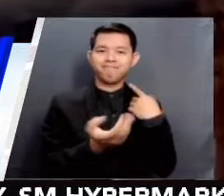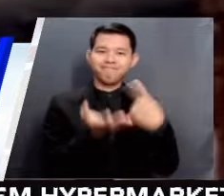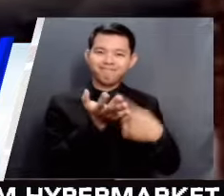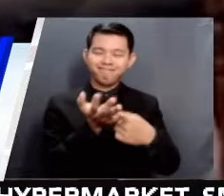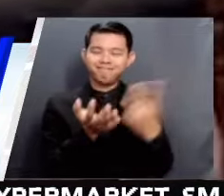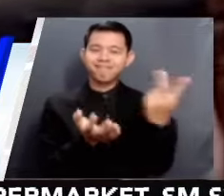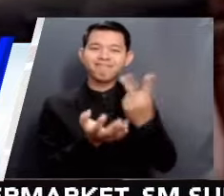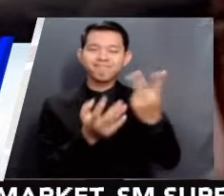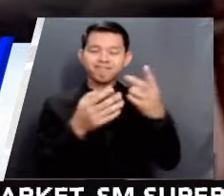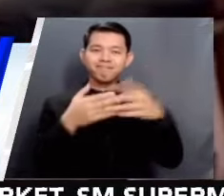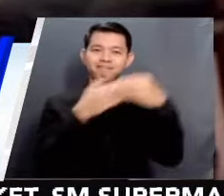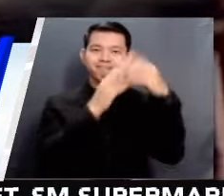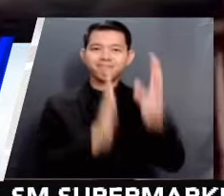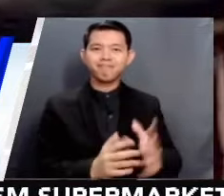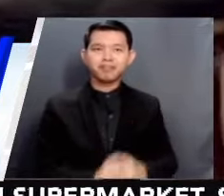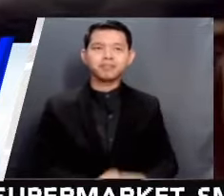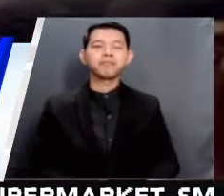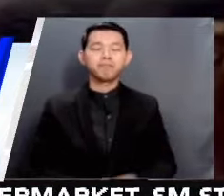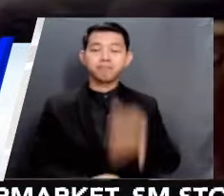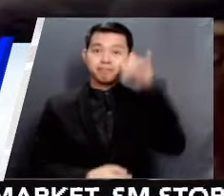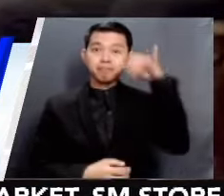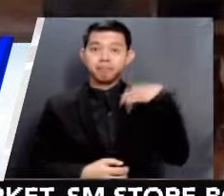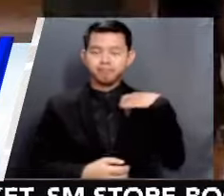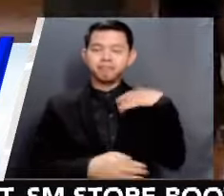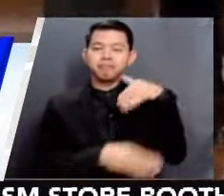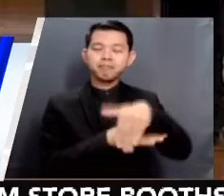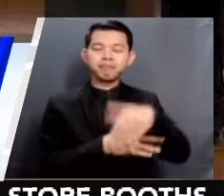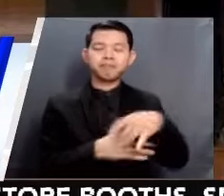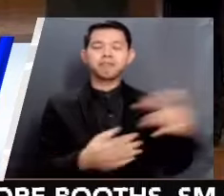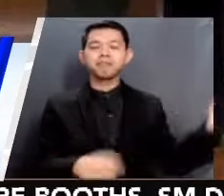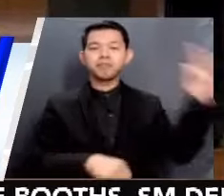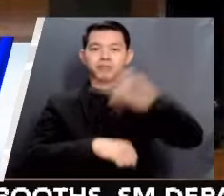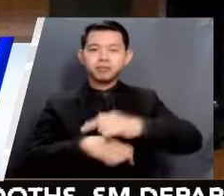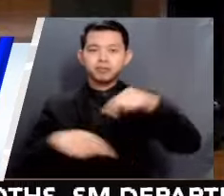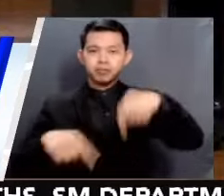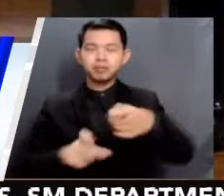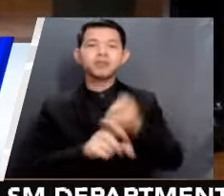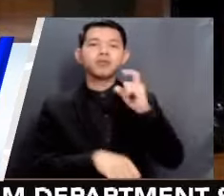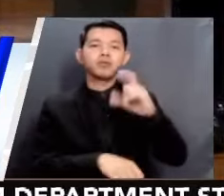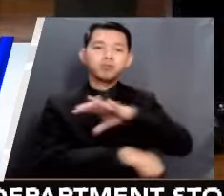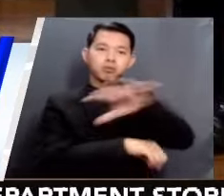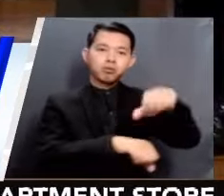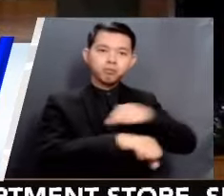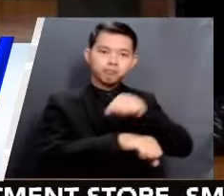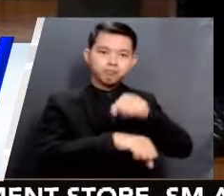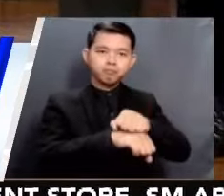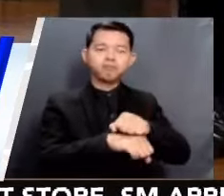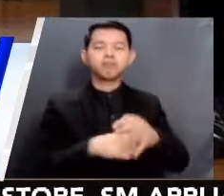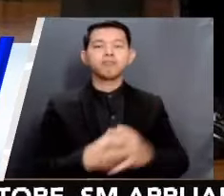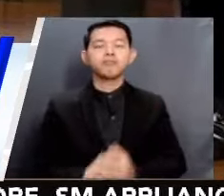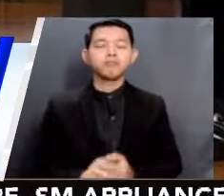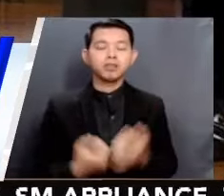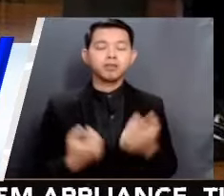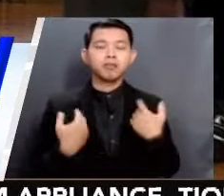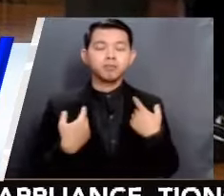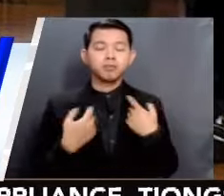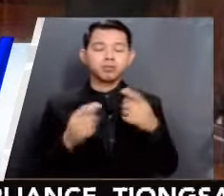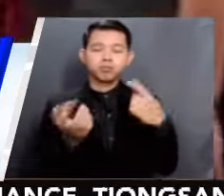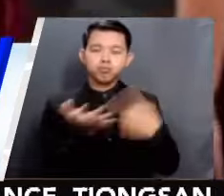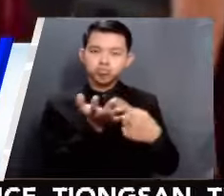Dumating si Zelensky kagabi matapos dumalo sa Shangri-La Dialogue sa Singapore. Nakipagpulong din siya roon sa ilan pang world leaders at opisyal ng